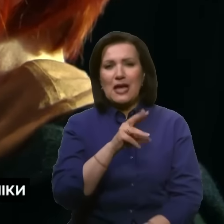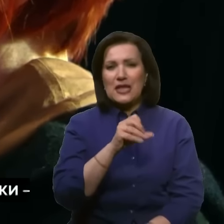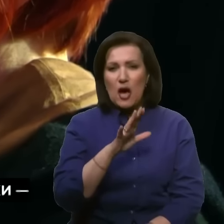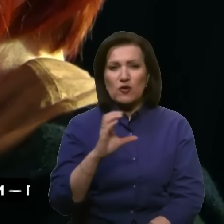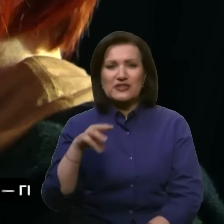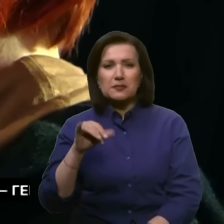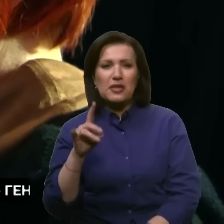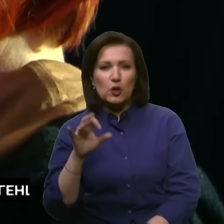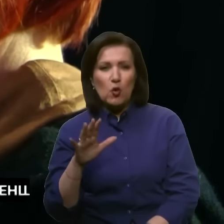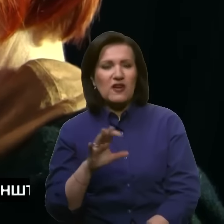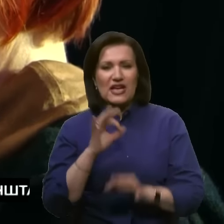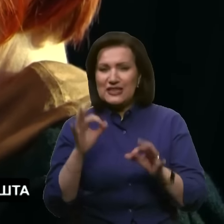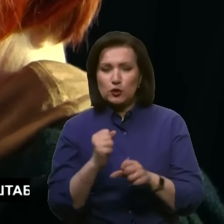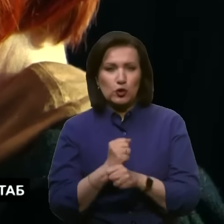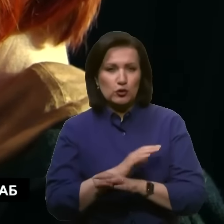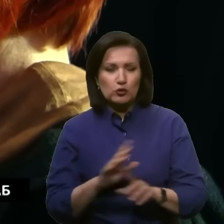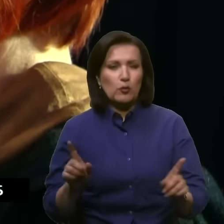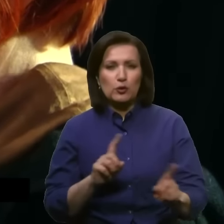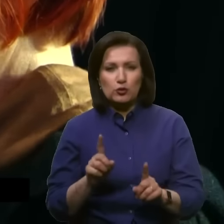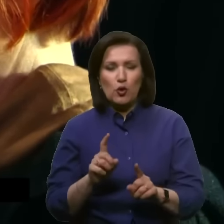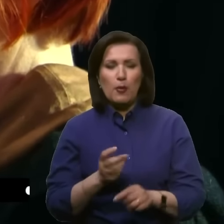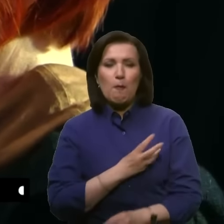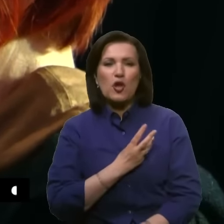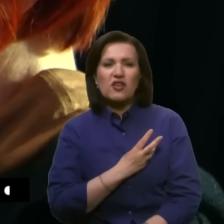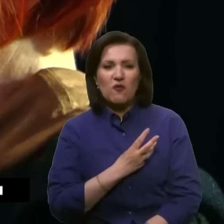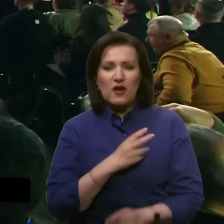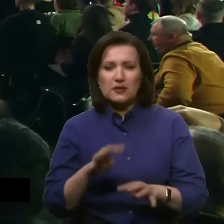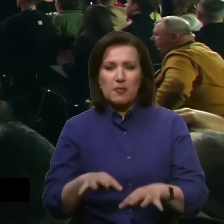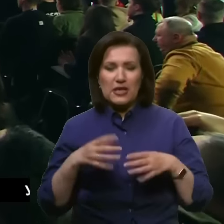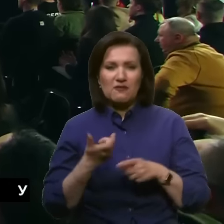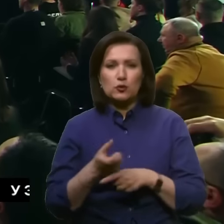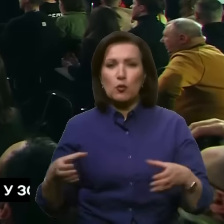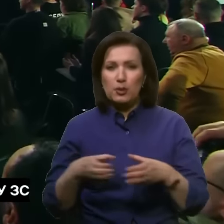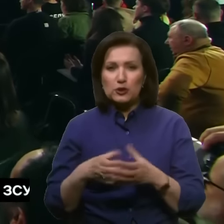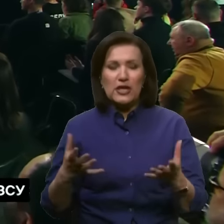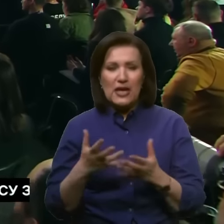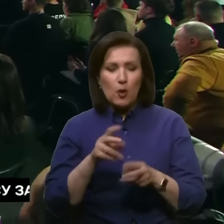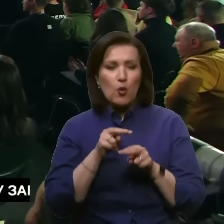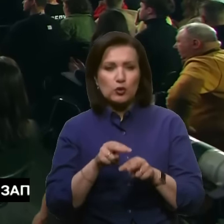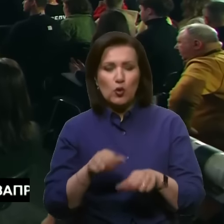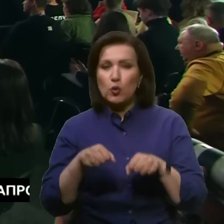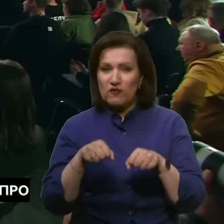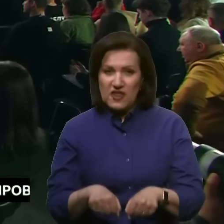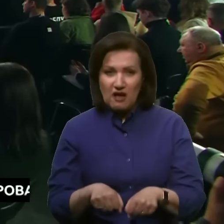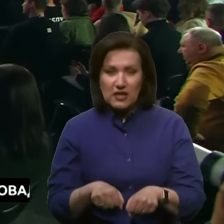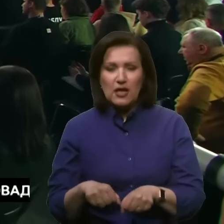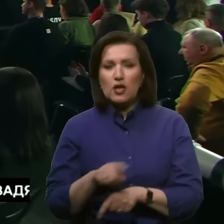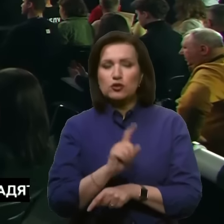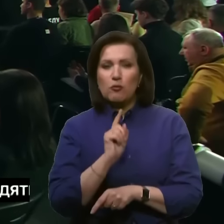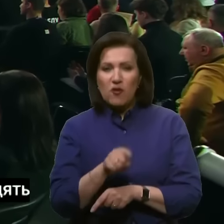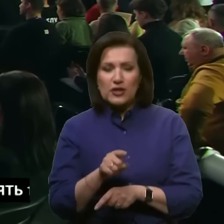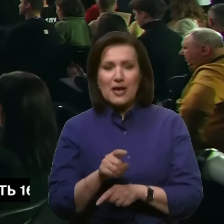Смірнов нічого не зробили, щоб мотивувати парламентську більшість, яку контролює влада, щоб